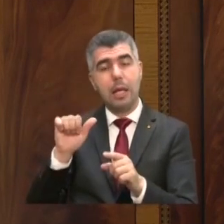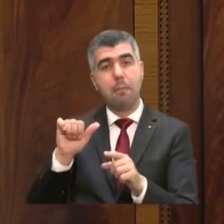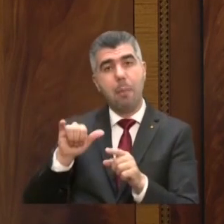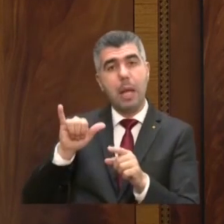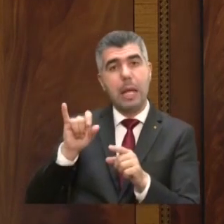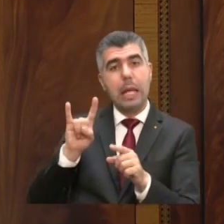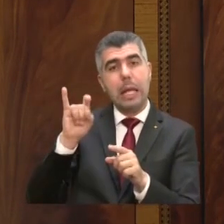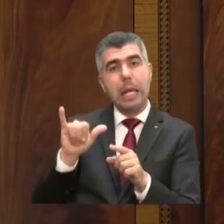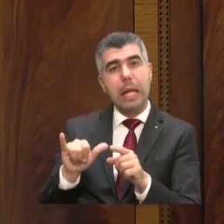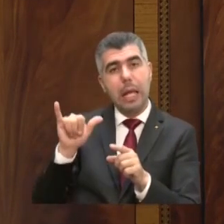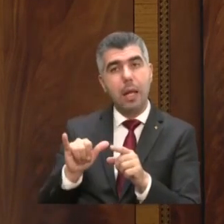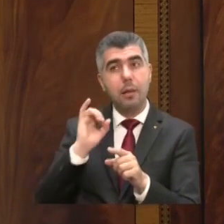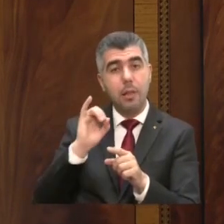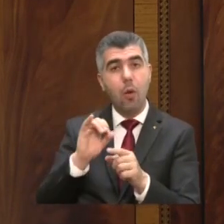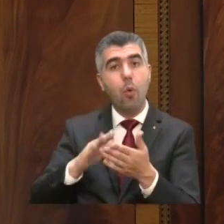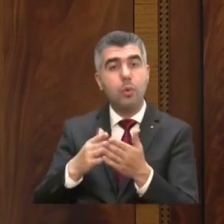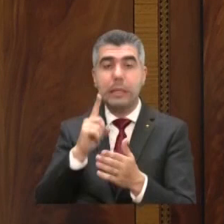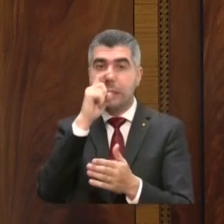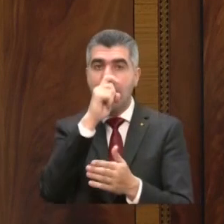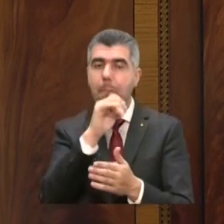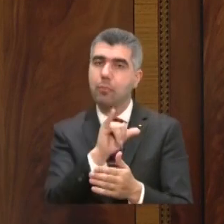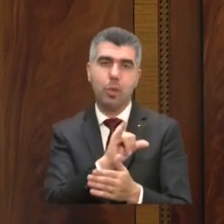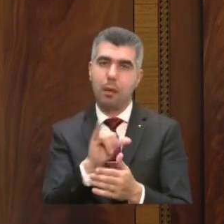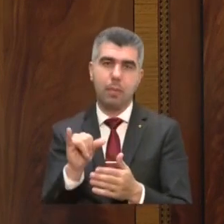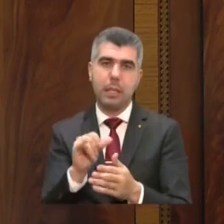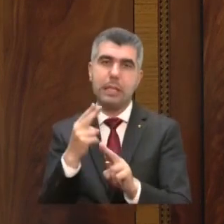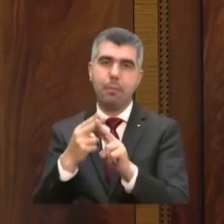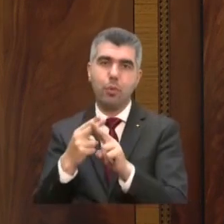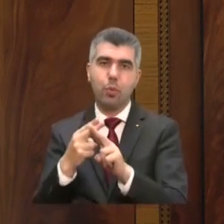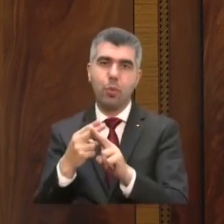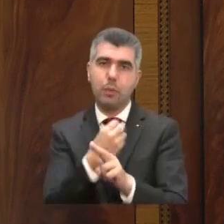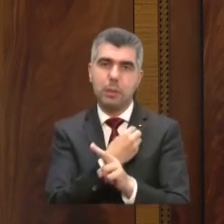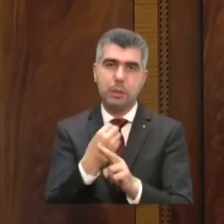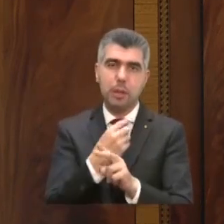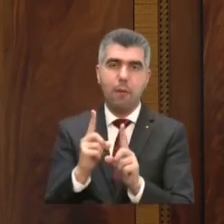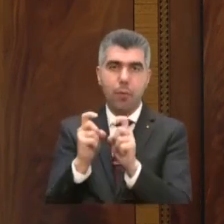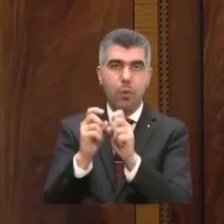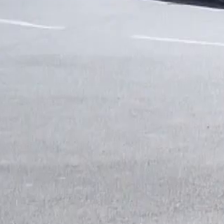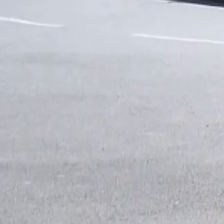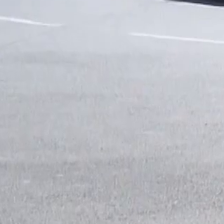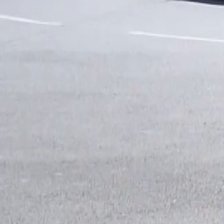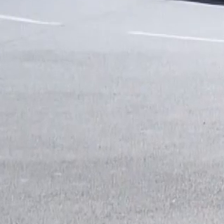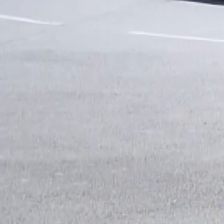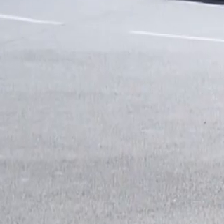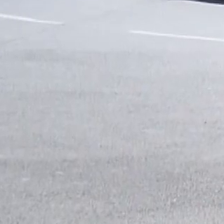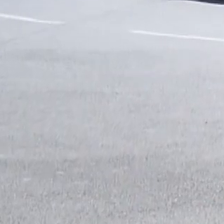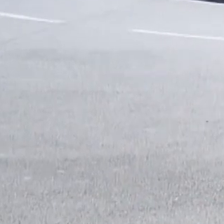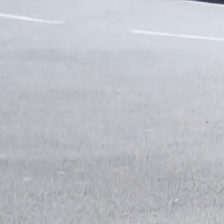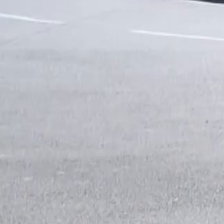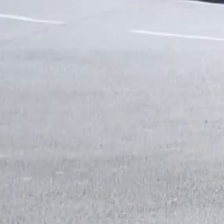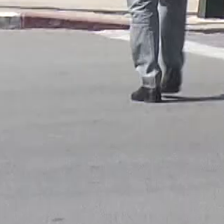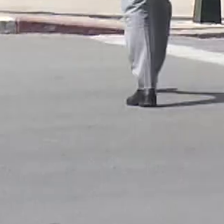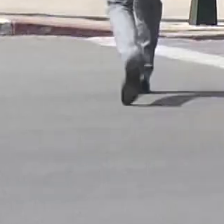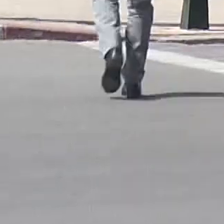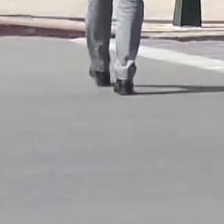3.3 haut à y 2.5 qui ne présente aucun danger mais il faut rester vigilant un appel à la prudence